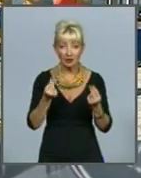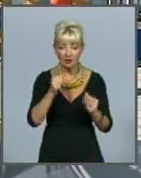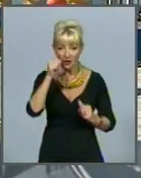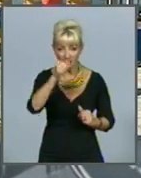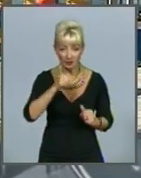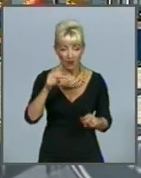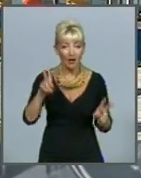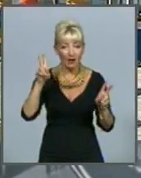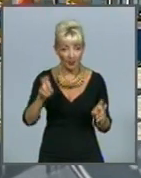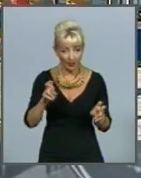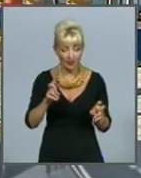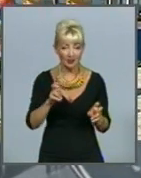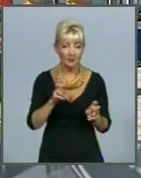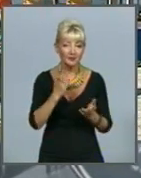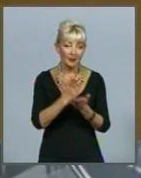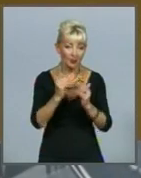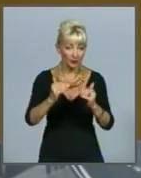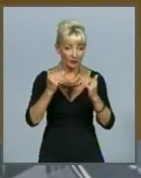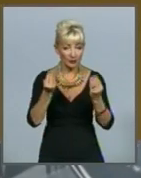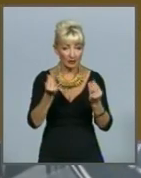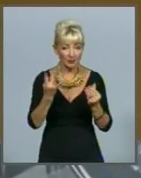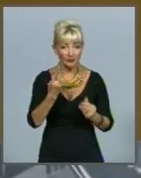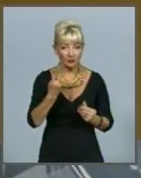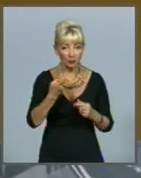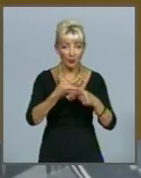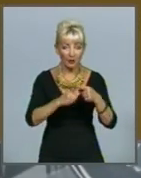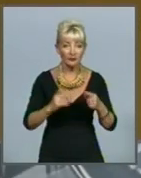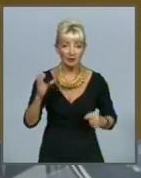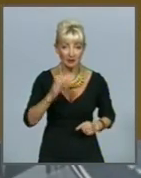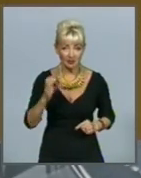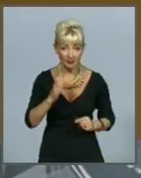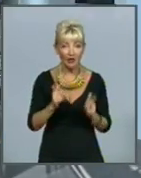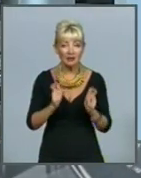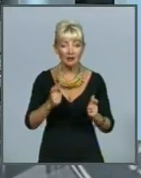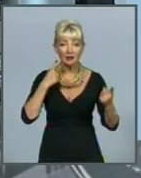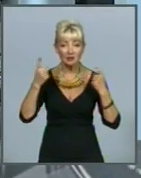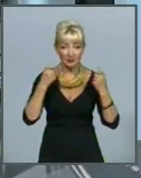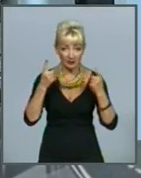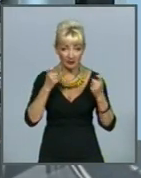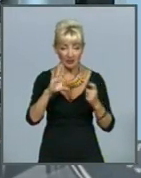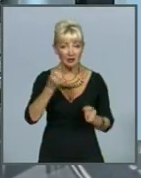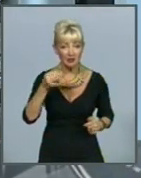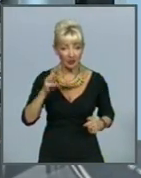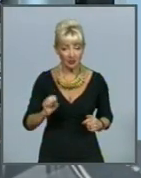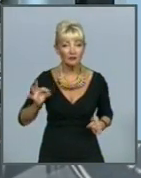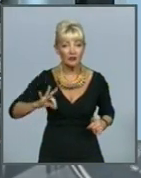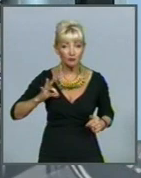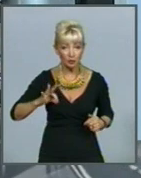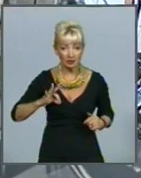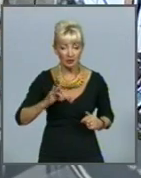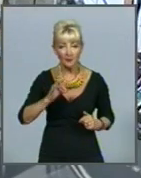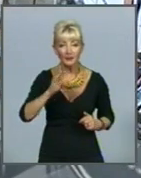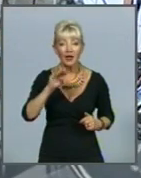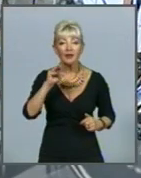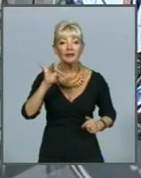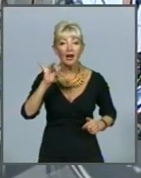намір підвищити ціну в другій половині вересня. Згідно з інформацією на сайті, скористатися тарифом річний можуть тільки